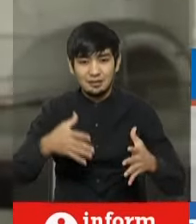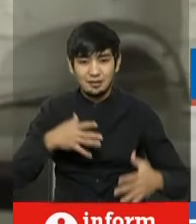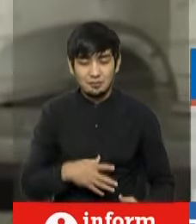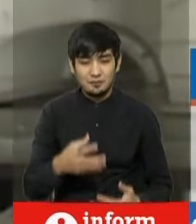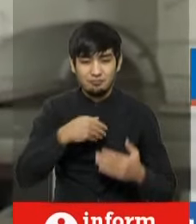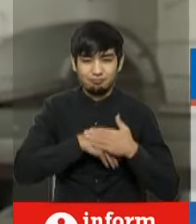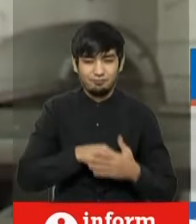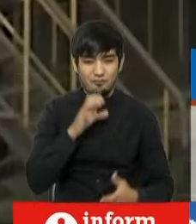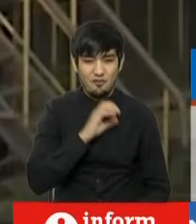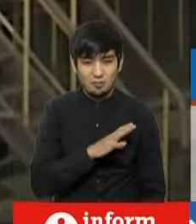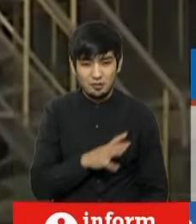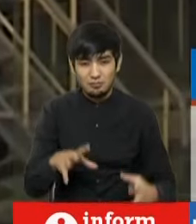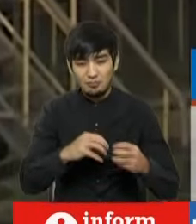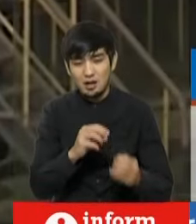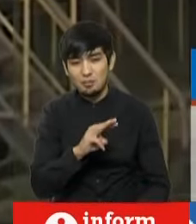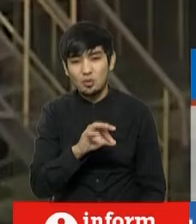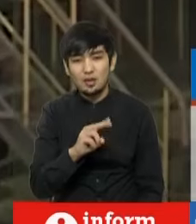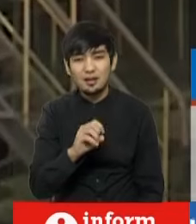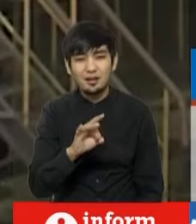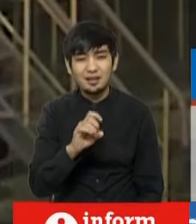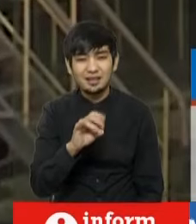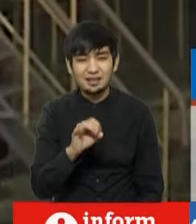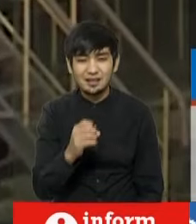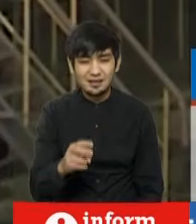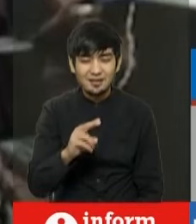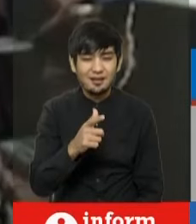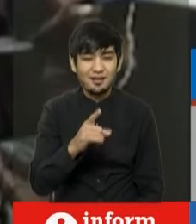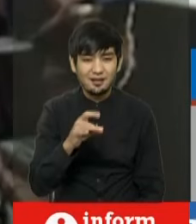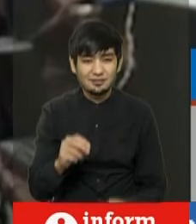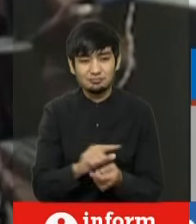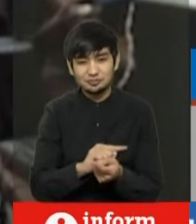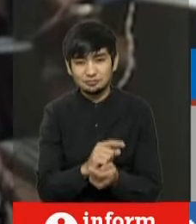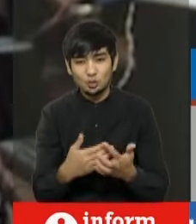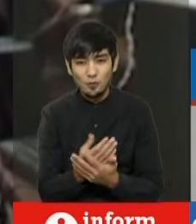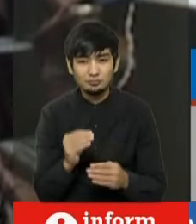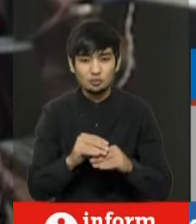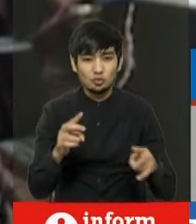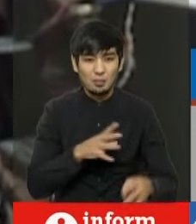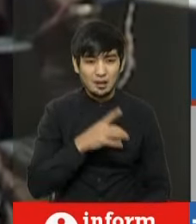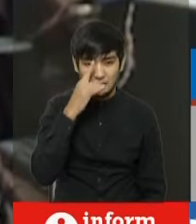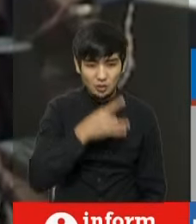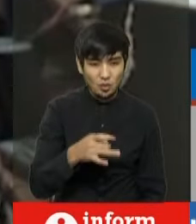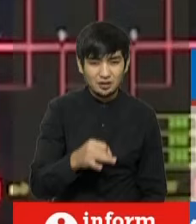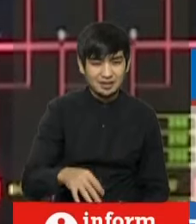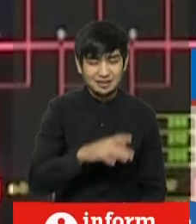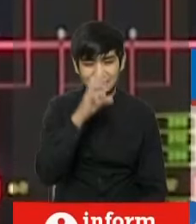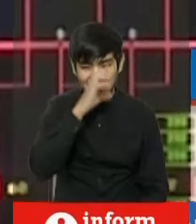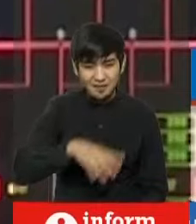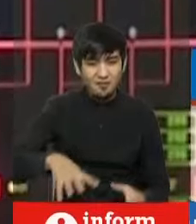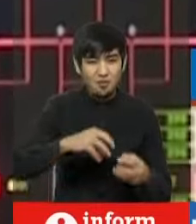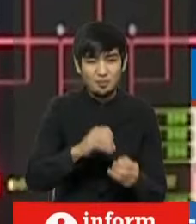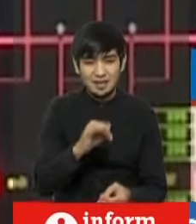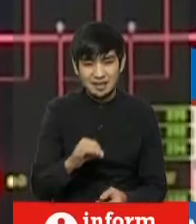в реализации проекта модернизации ГРЭС, что может сказаться на стабильности энергоснабжения как региона, так и страны в целом. Стоит отметить,